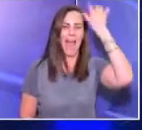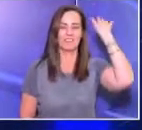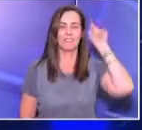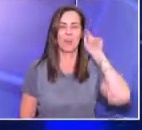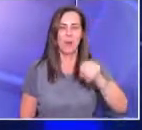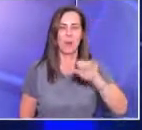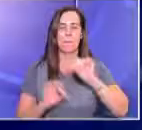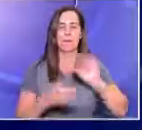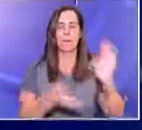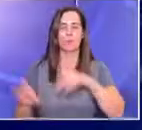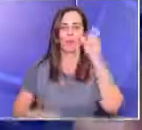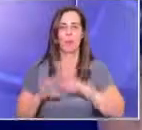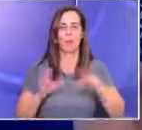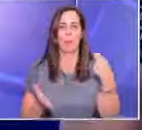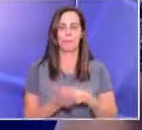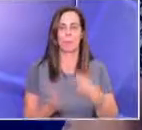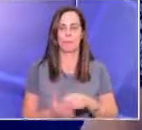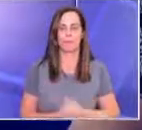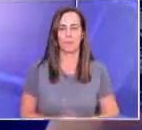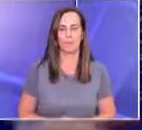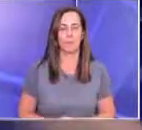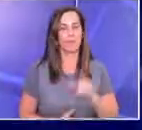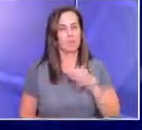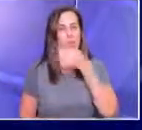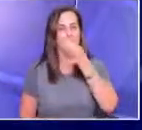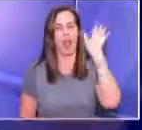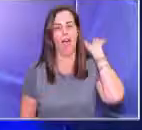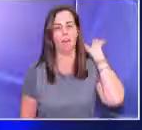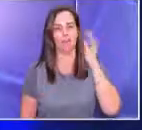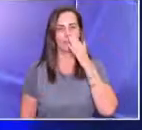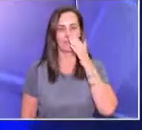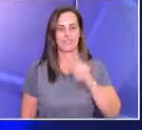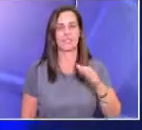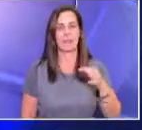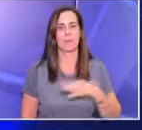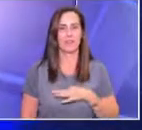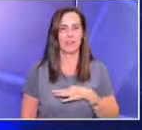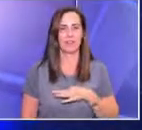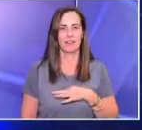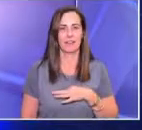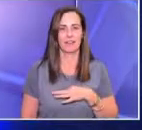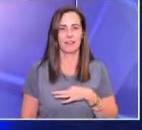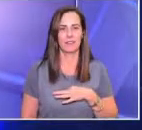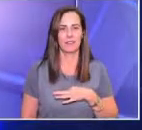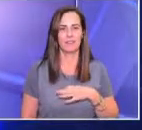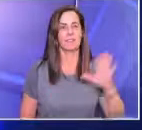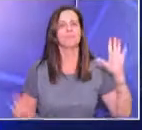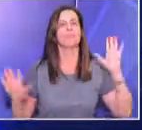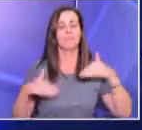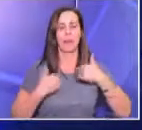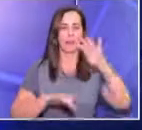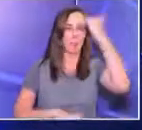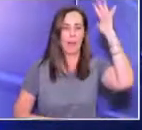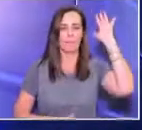הוא בעד פינוי אנשים ללא פיצוי. או, וזאת השאלה הקטנית. וזה בשבילי שבר את הכלים.